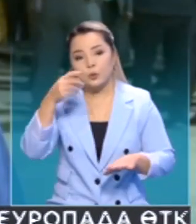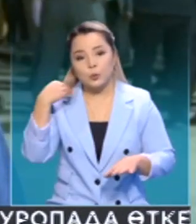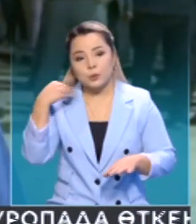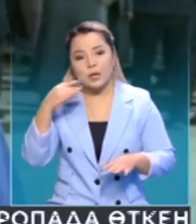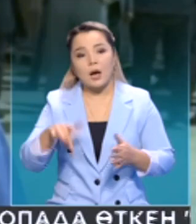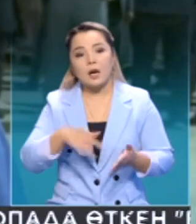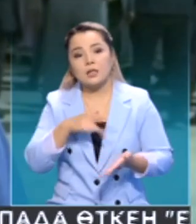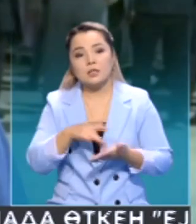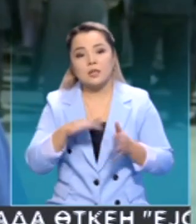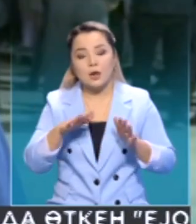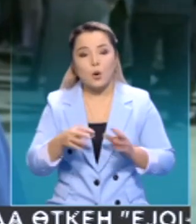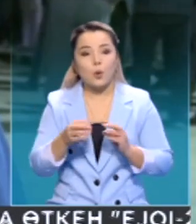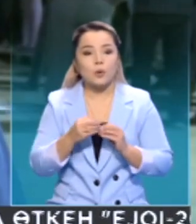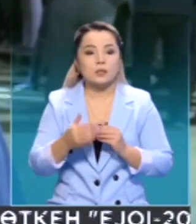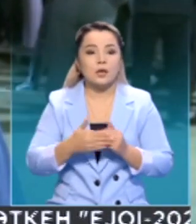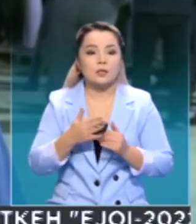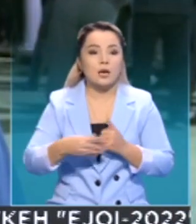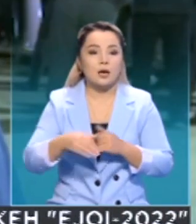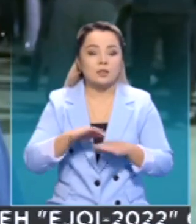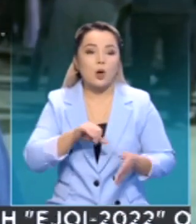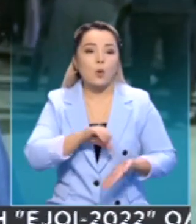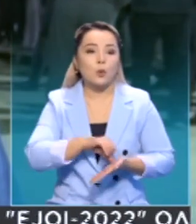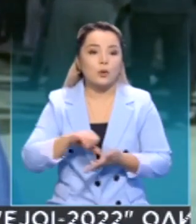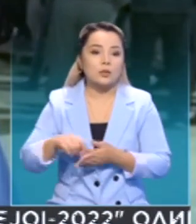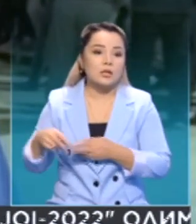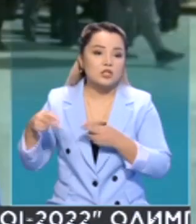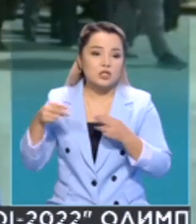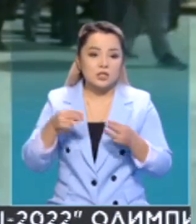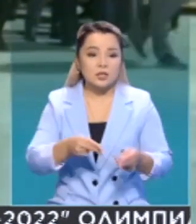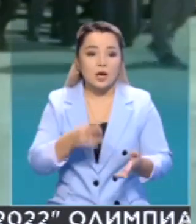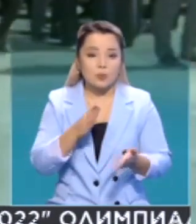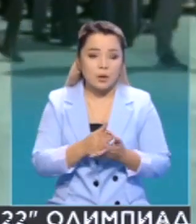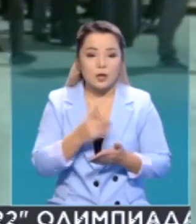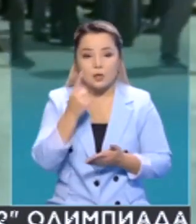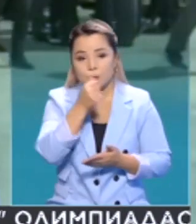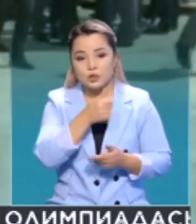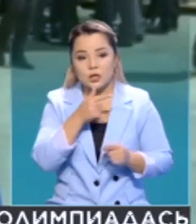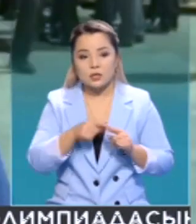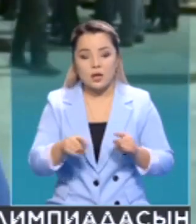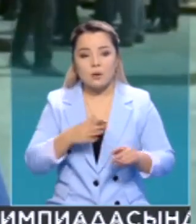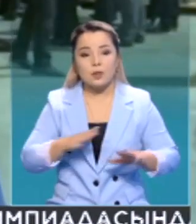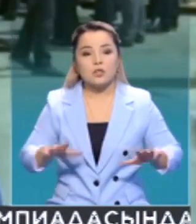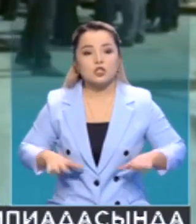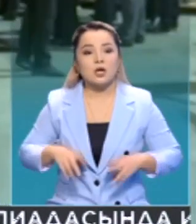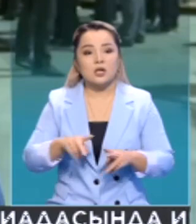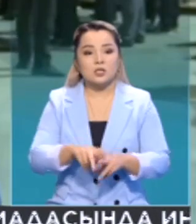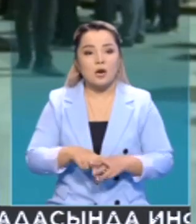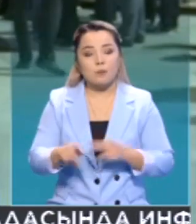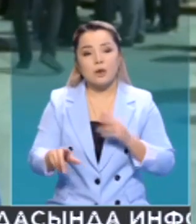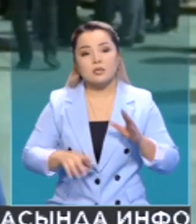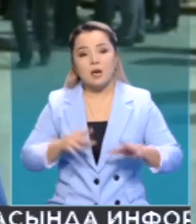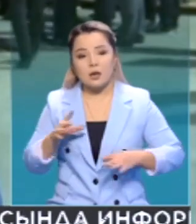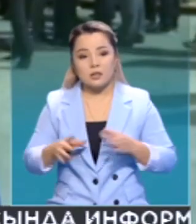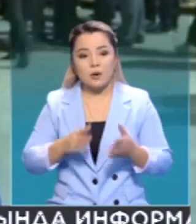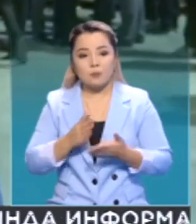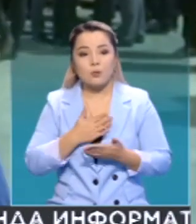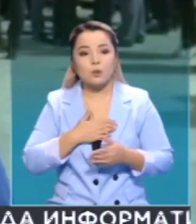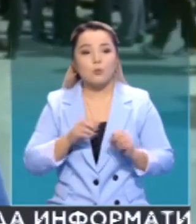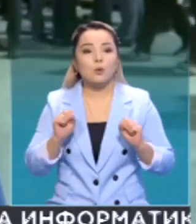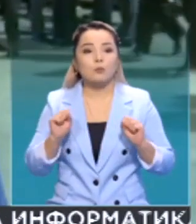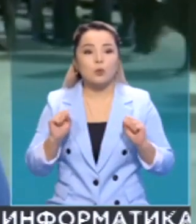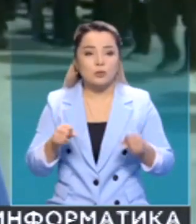қаласына ондан аса аймақтың өкілдері келіп жетті. Бір жыл бойы біздің шабандоздарымыз дайындалып, бізді